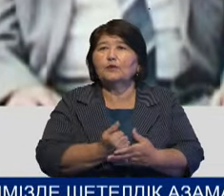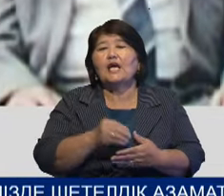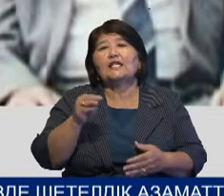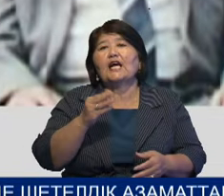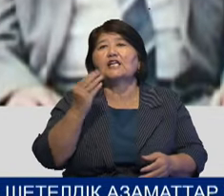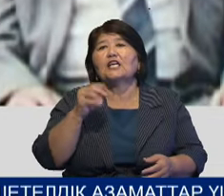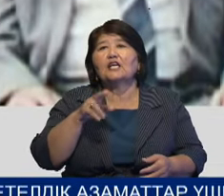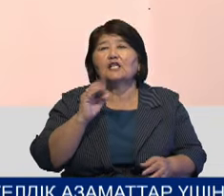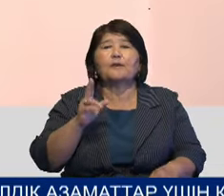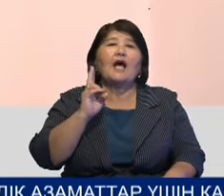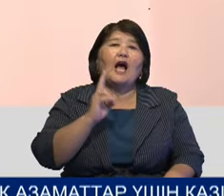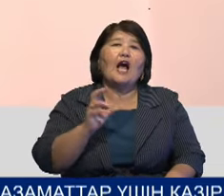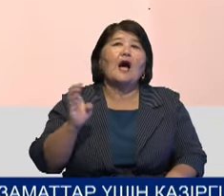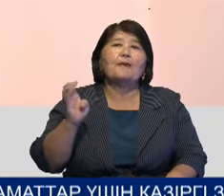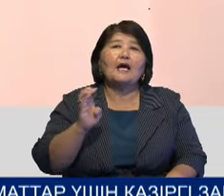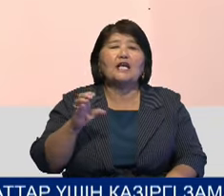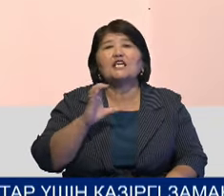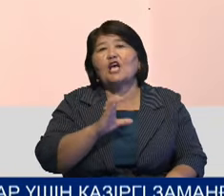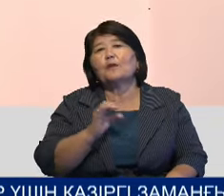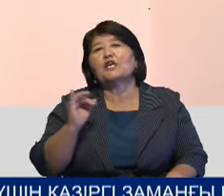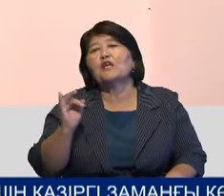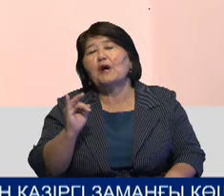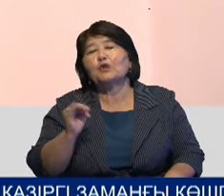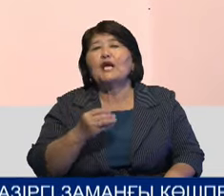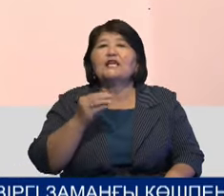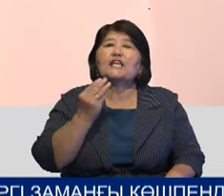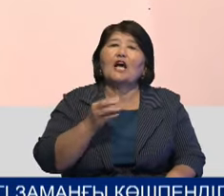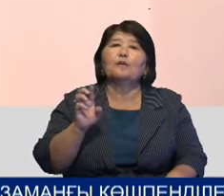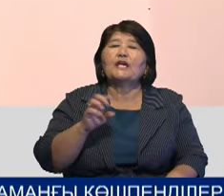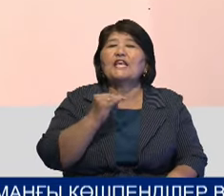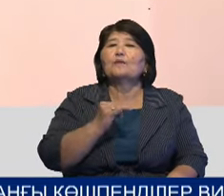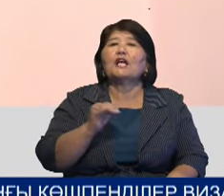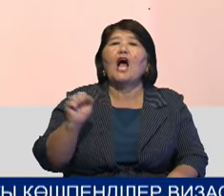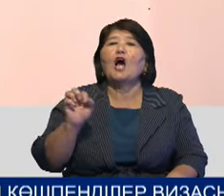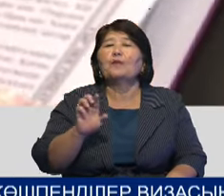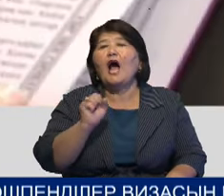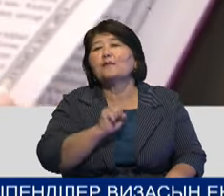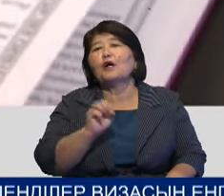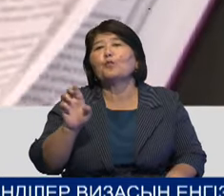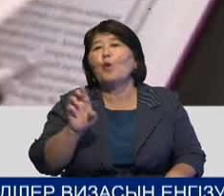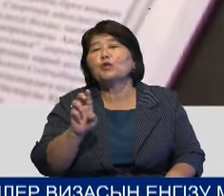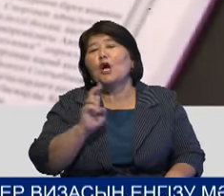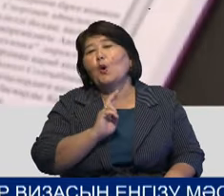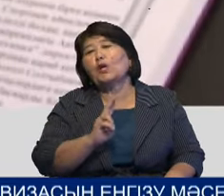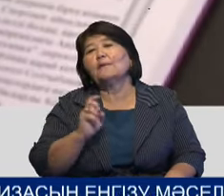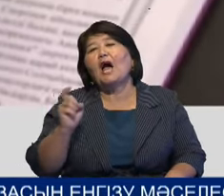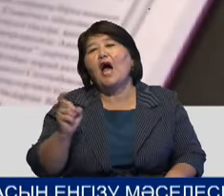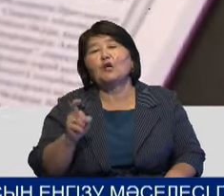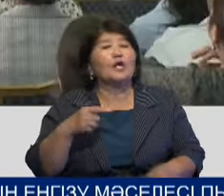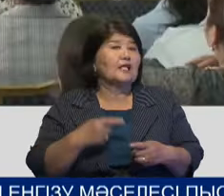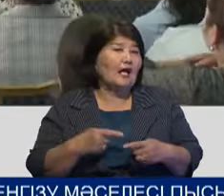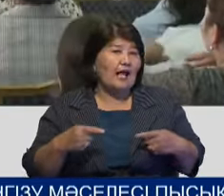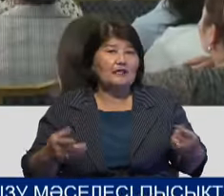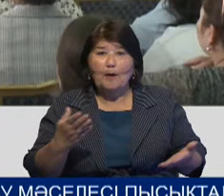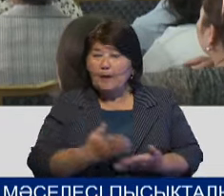Шәріпов, Қалқазбек Әжібеков, Самұрат Имандосов, Шақай Бодықбаев, Ибрагим Абибулаев, Алмагүл Божанова, Қорғанбек Қайрулаев тағысы тағы